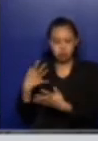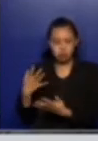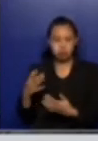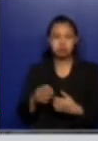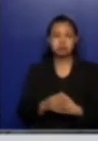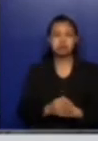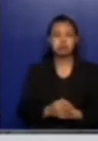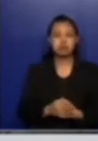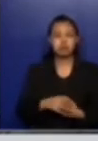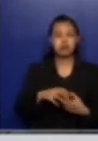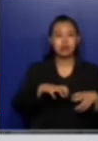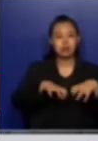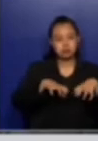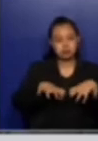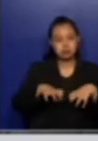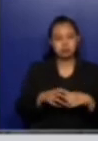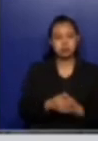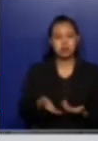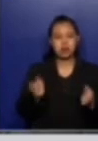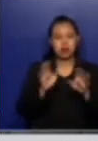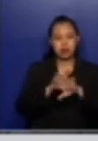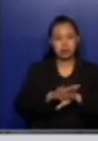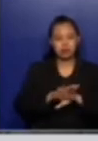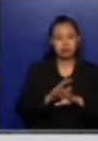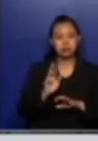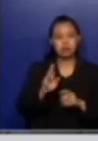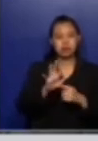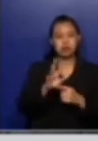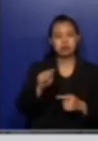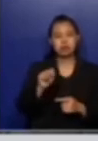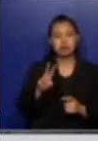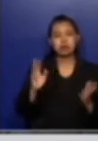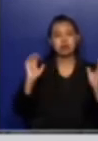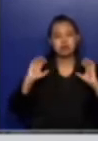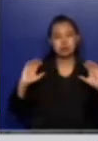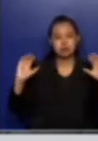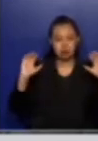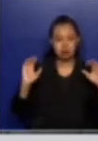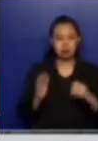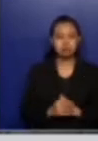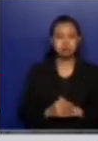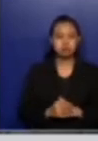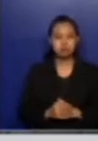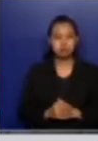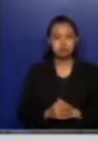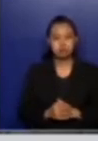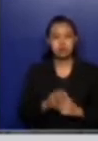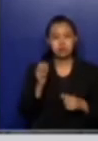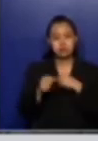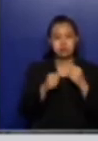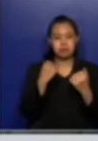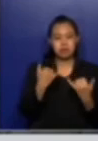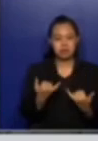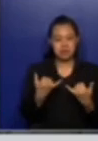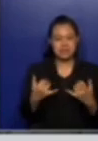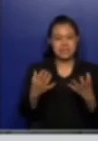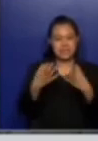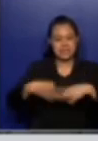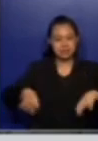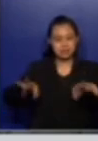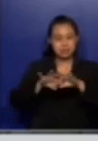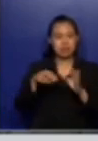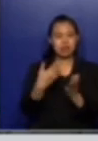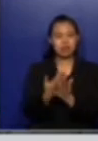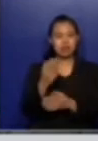บประมาณมาเหมือนกับเป็นรัฐราชการและปีนี้นะครับซึ่งเป็นปีที่สำคัญงบประมาณ